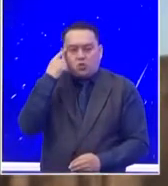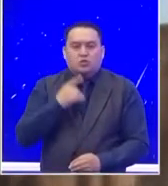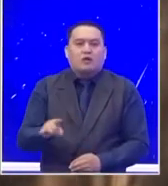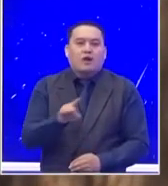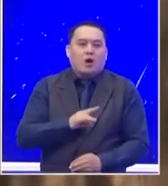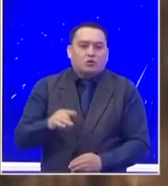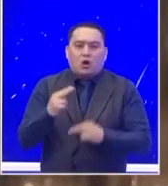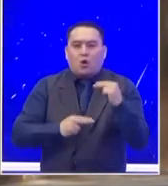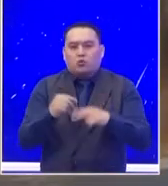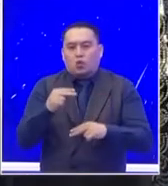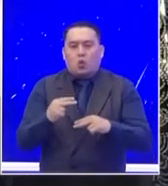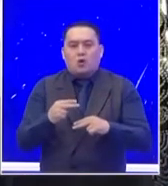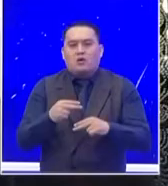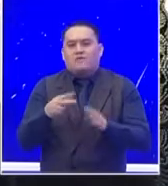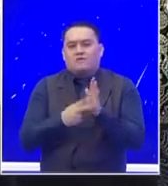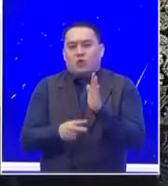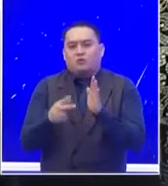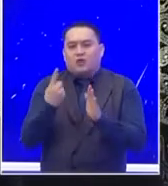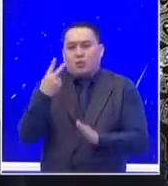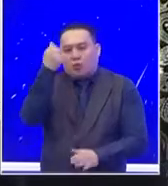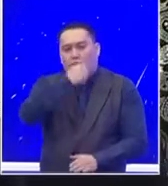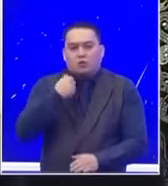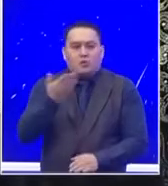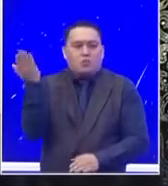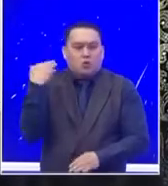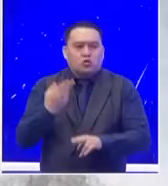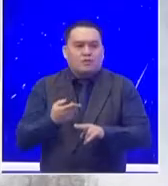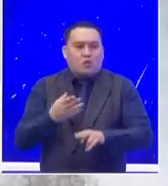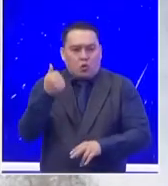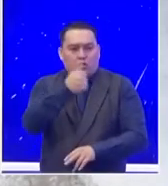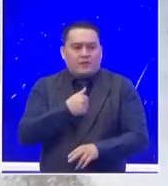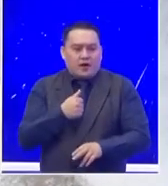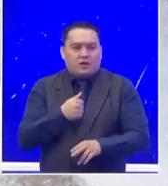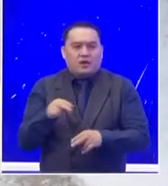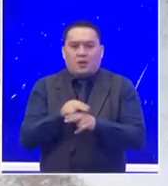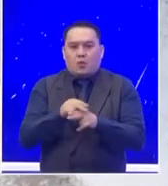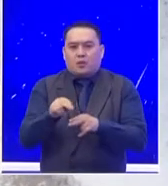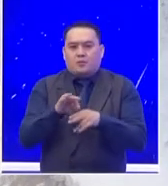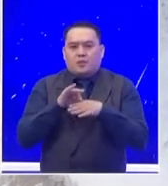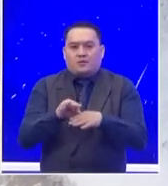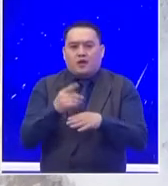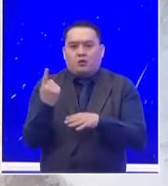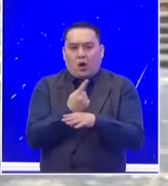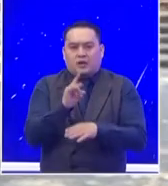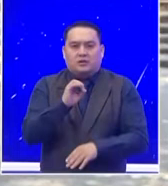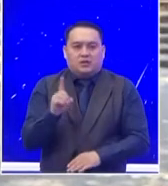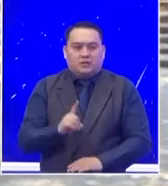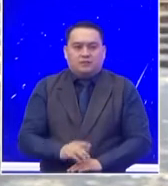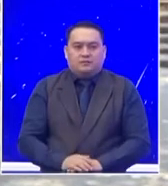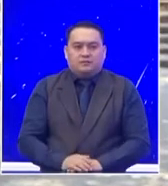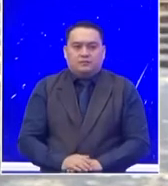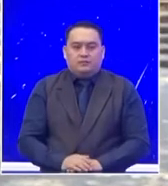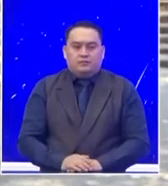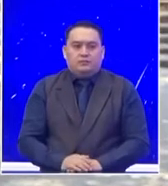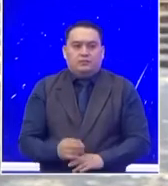района. Сооружение возвели еще в 82-м году прошлого века. С тех пор ремонт проводили всего один раз. Теперь